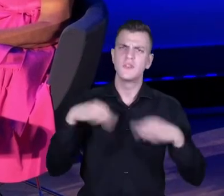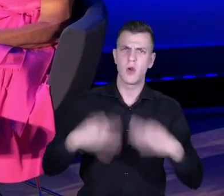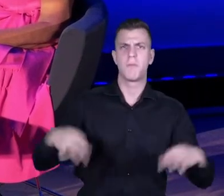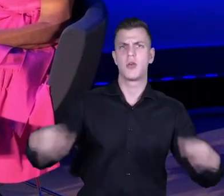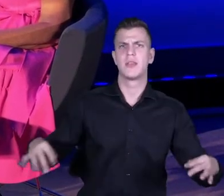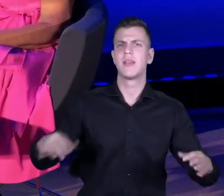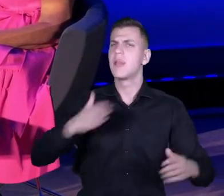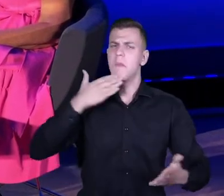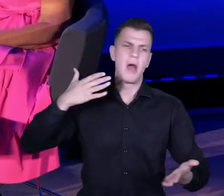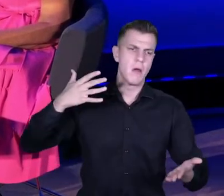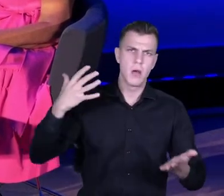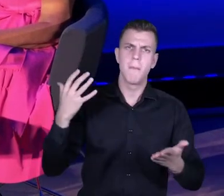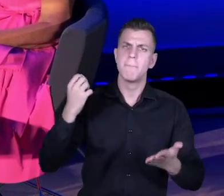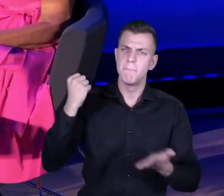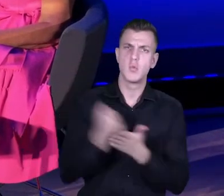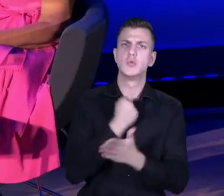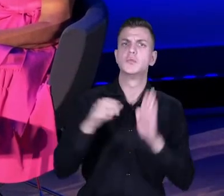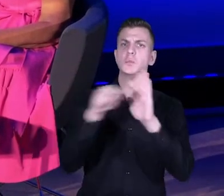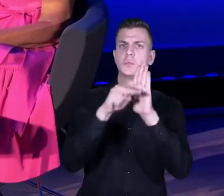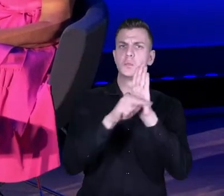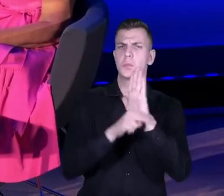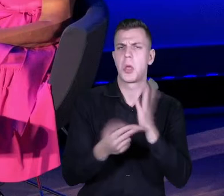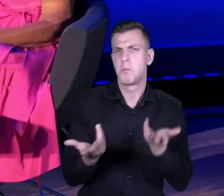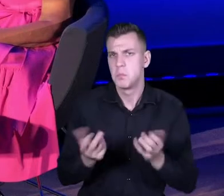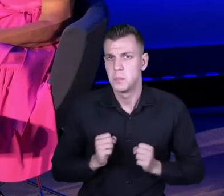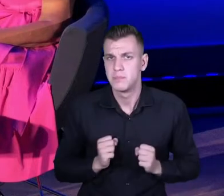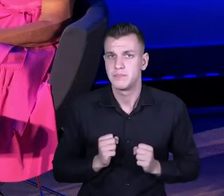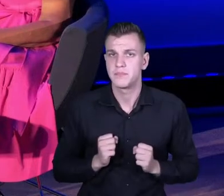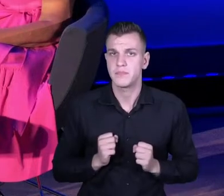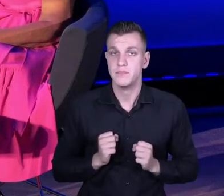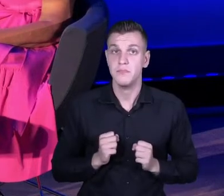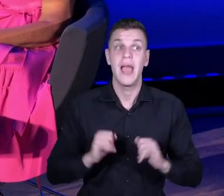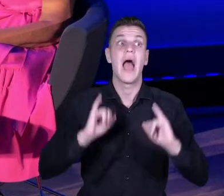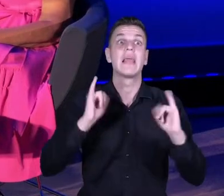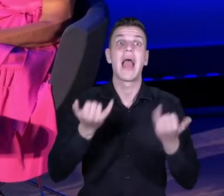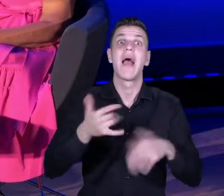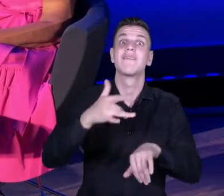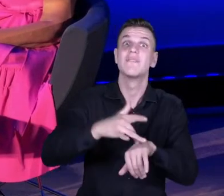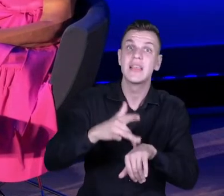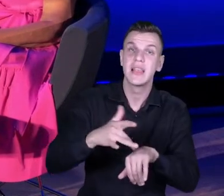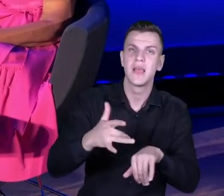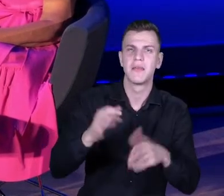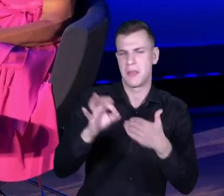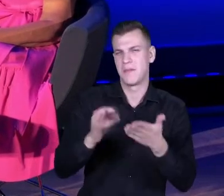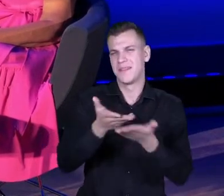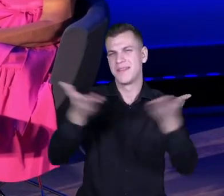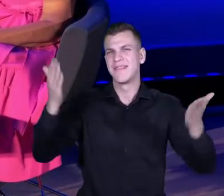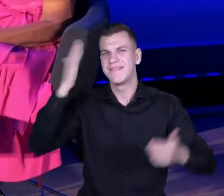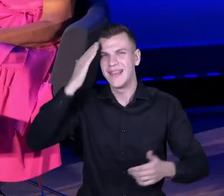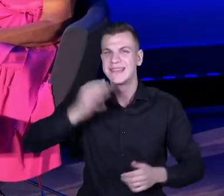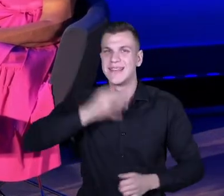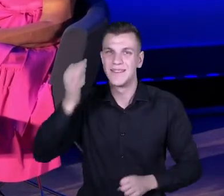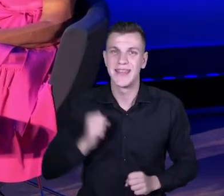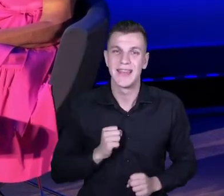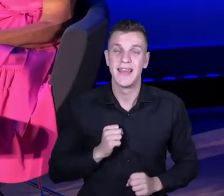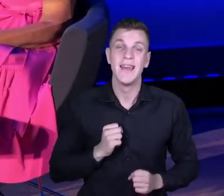Jeśli chodzi o to, jak to się sprawdziło, to znowu Państwo wiecie lepiej. My wprowadziliśmy, traktowaliśmy